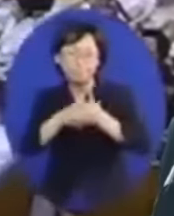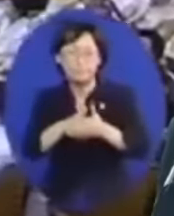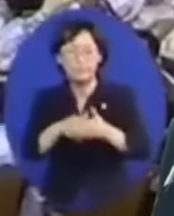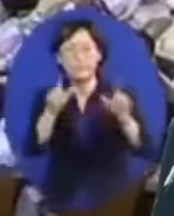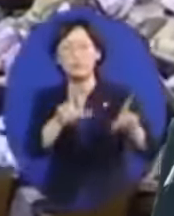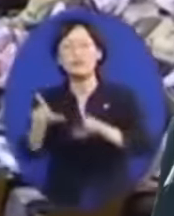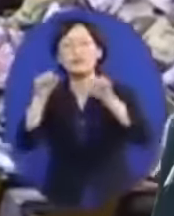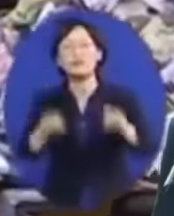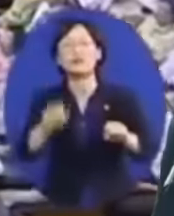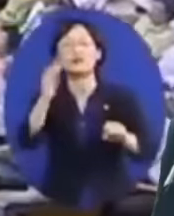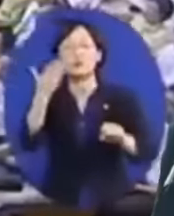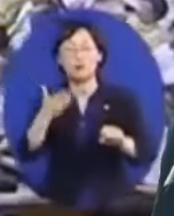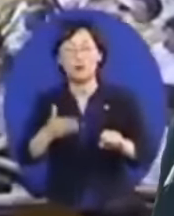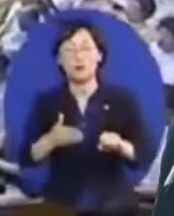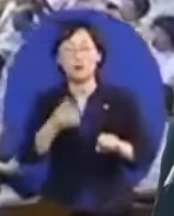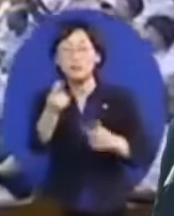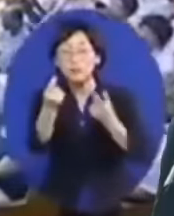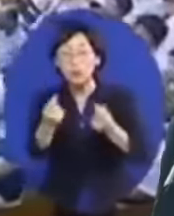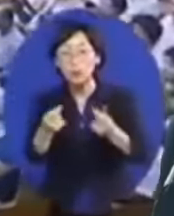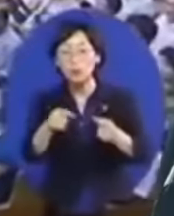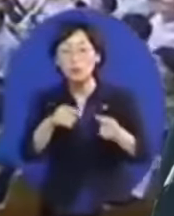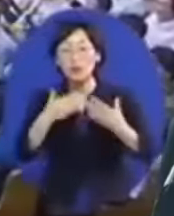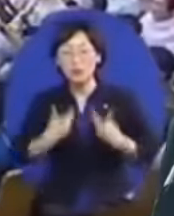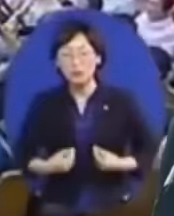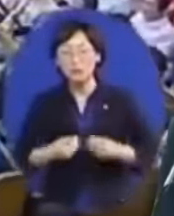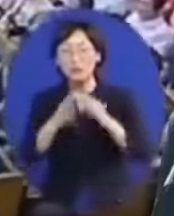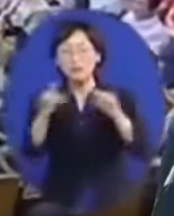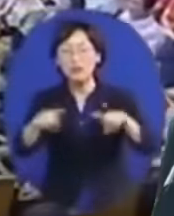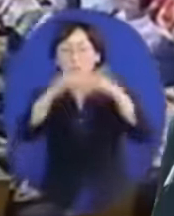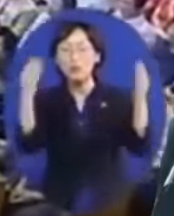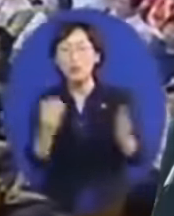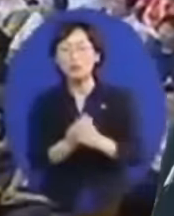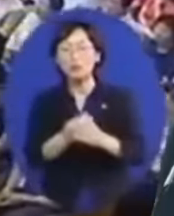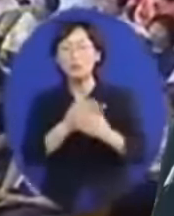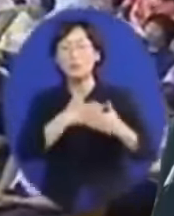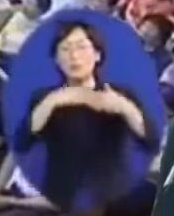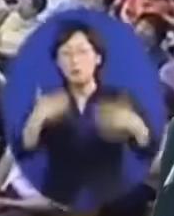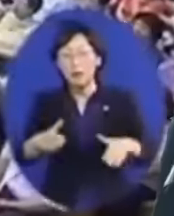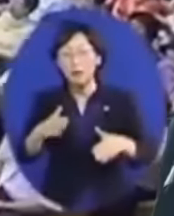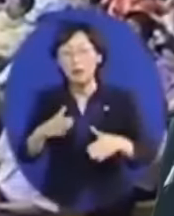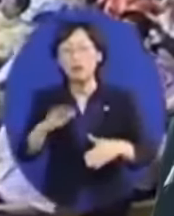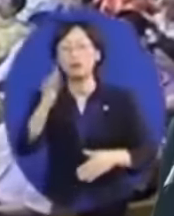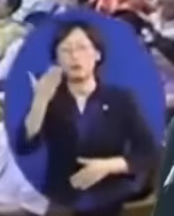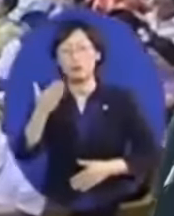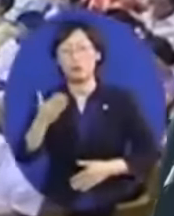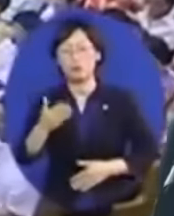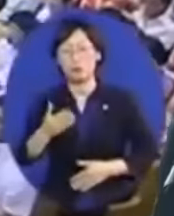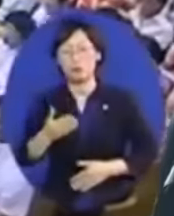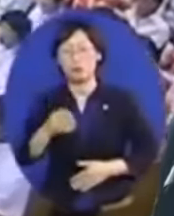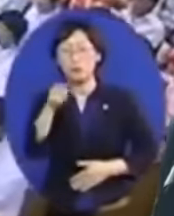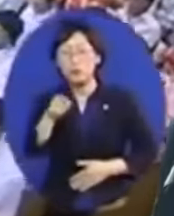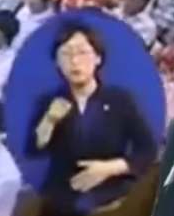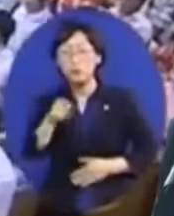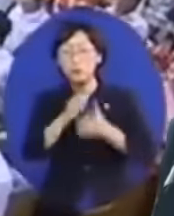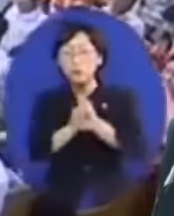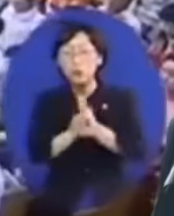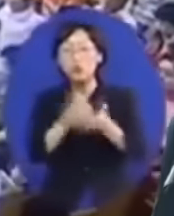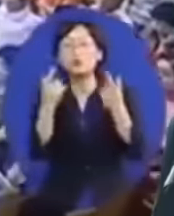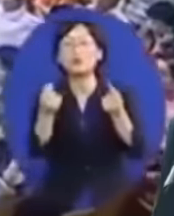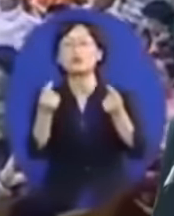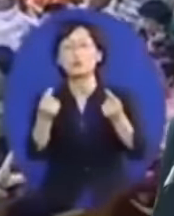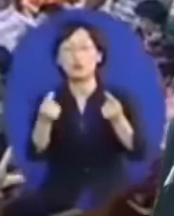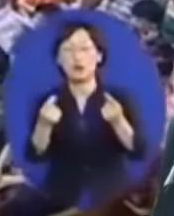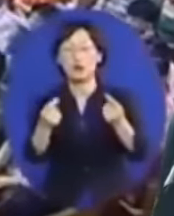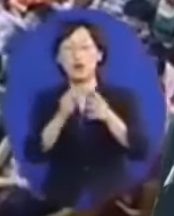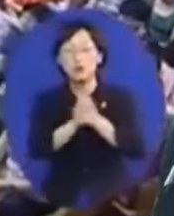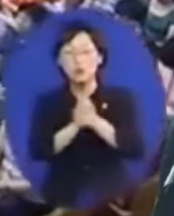되는 것입니다. 이처럼 낙심은 사람의 모든 기력을 송두리째 빼앗아 갑니다. 이것은 기도에도 마찬가지입니다.